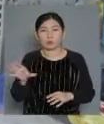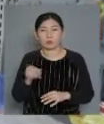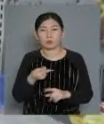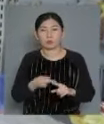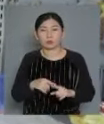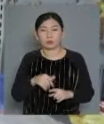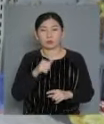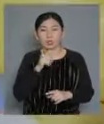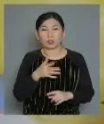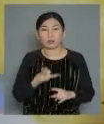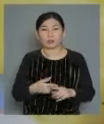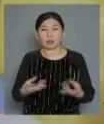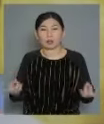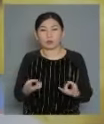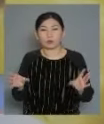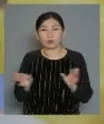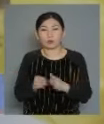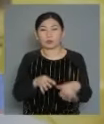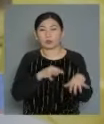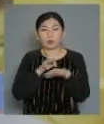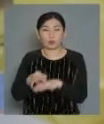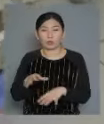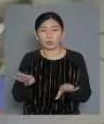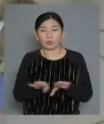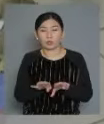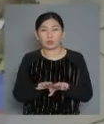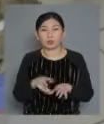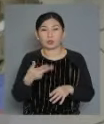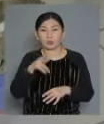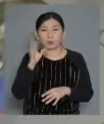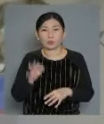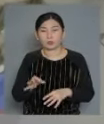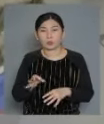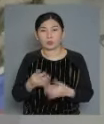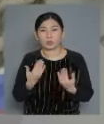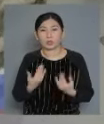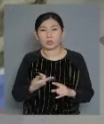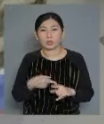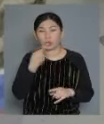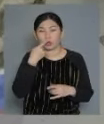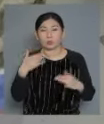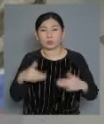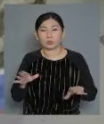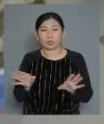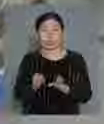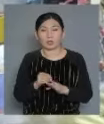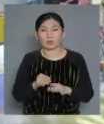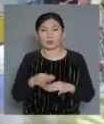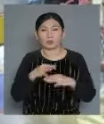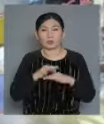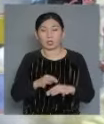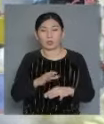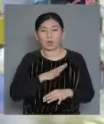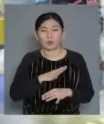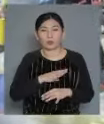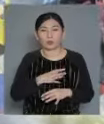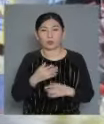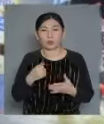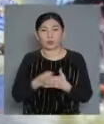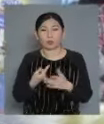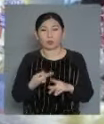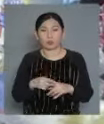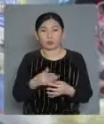регионе. Они вынуждены все везти извне. Так, только 30% продукции птицефабрики области проходит на местных предпринимателей, а до магазинов на